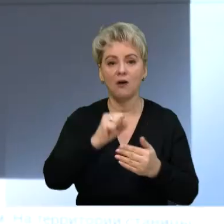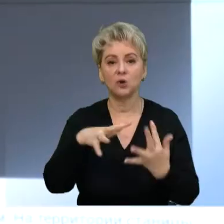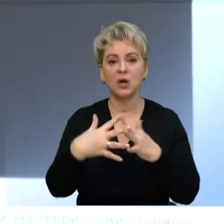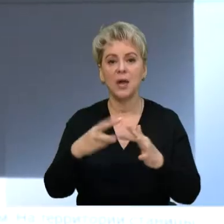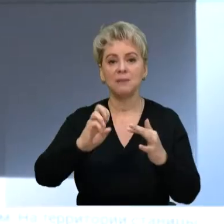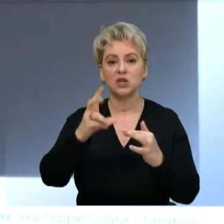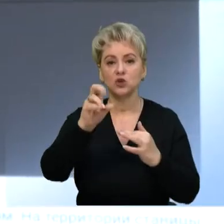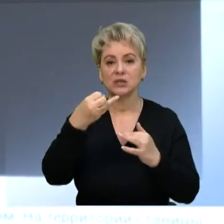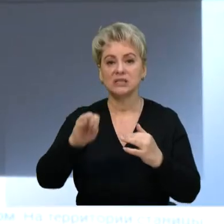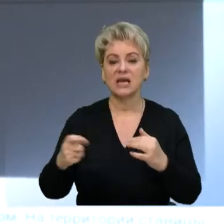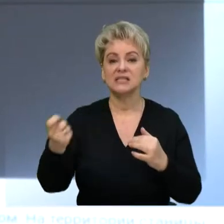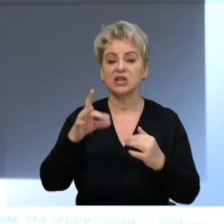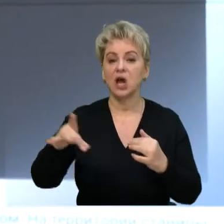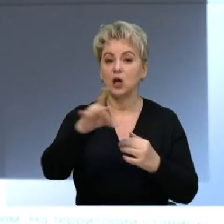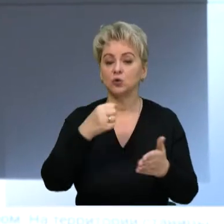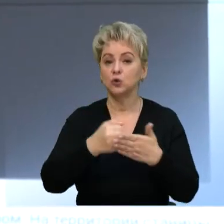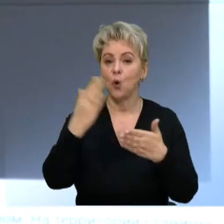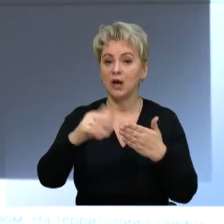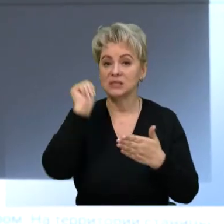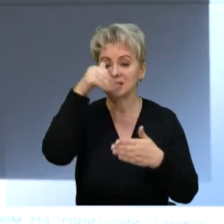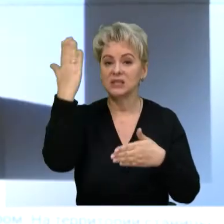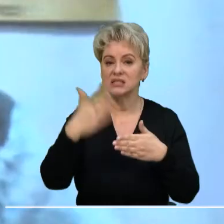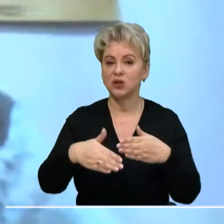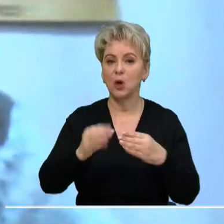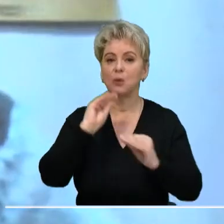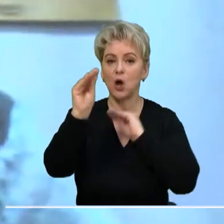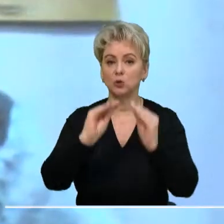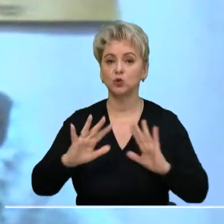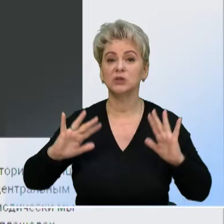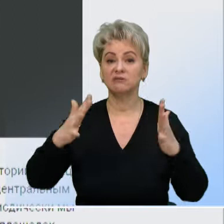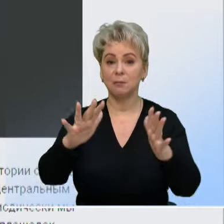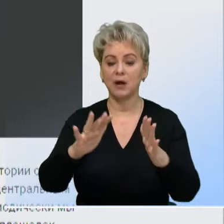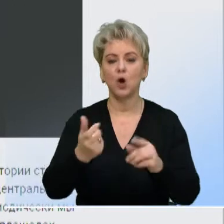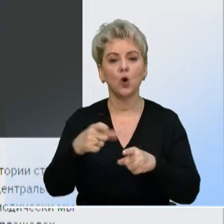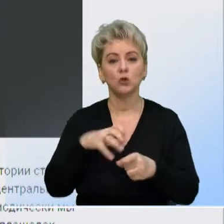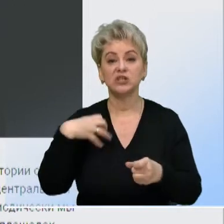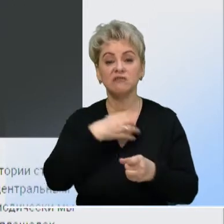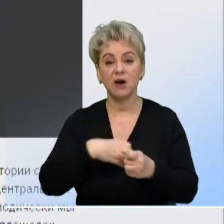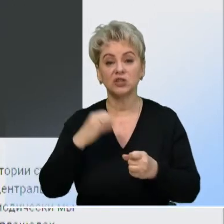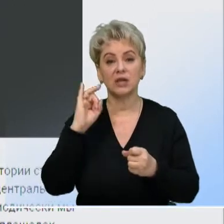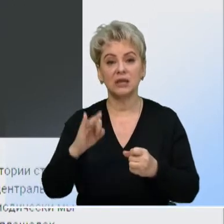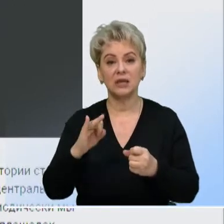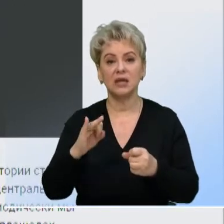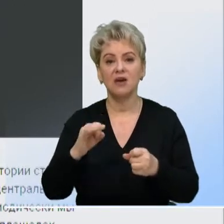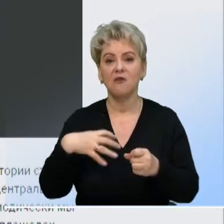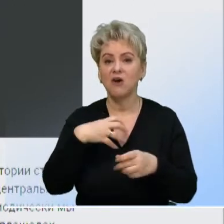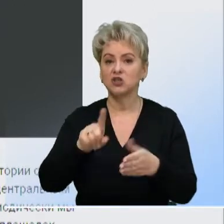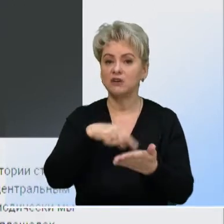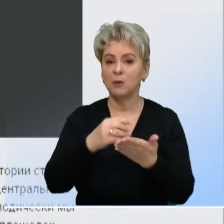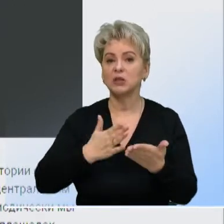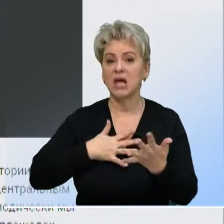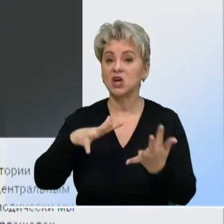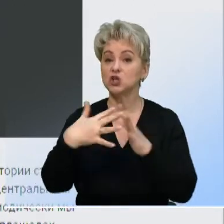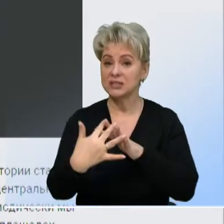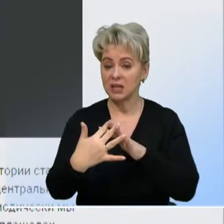станице Мечетинской Зерноградского района до конца года завершится благоустройство парка. Очень важный и наболевший вопрос для нашей